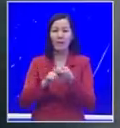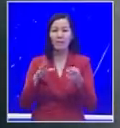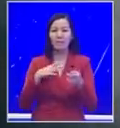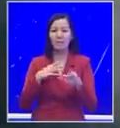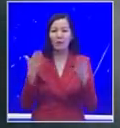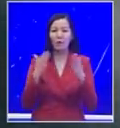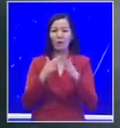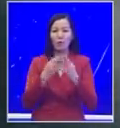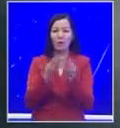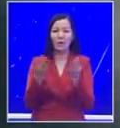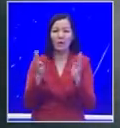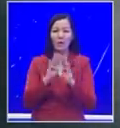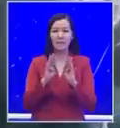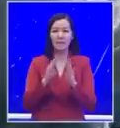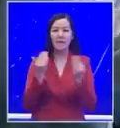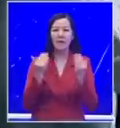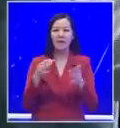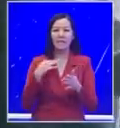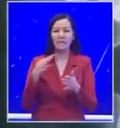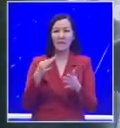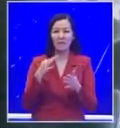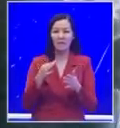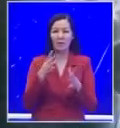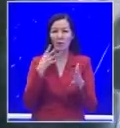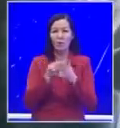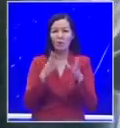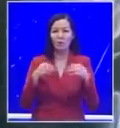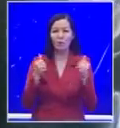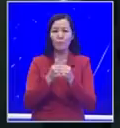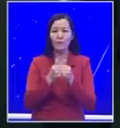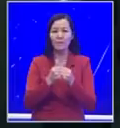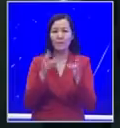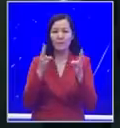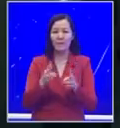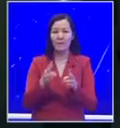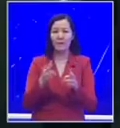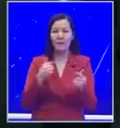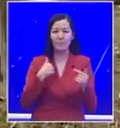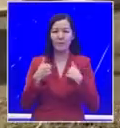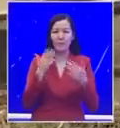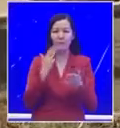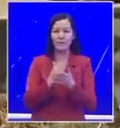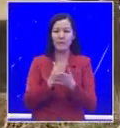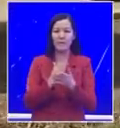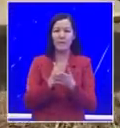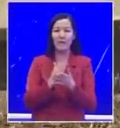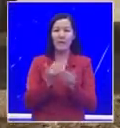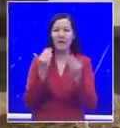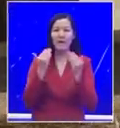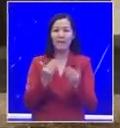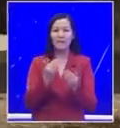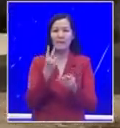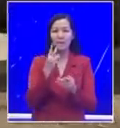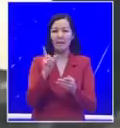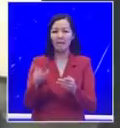үй карантинінде. Марқұмның салғырттығы өз отбасы мүшелеріне де зардабын тигізді. Екі ет жақынының қанынан